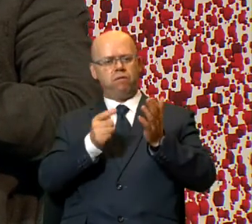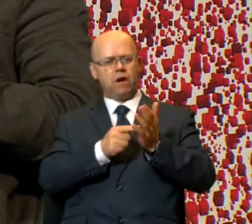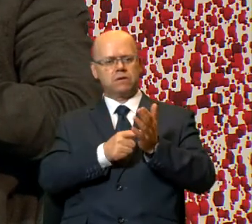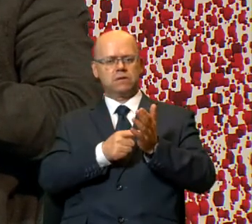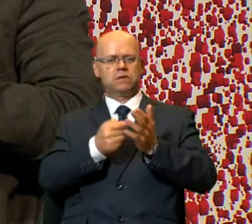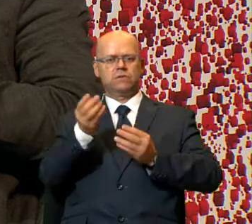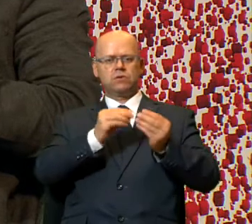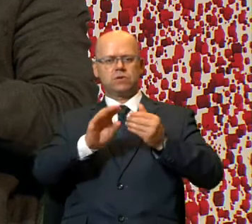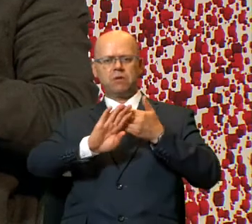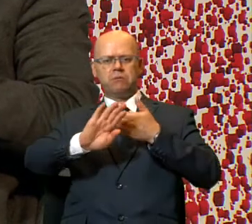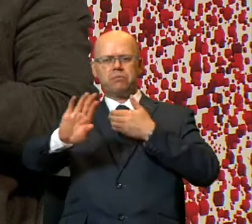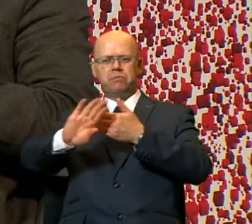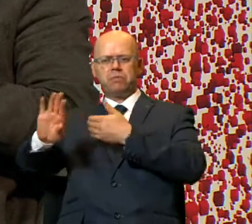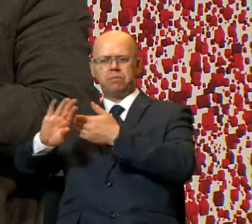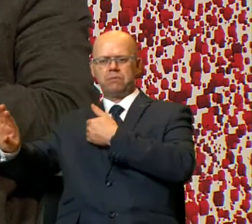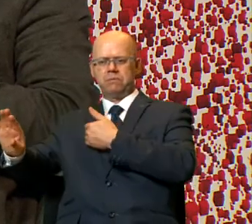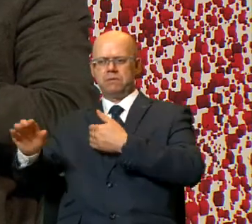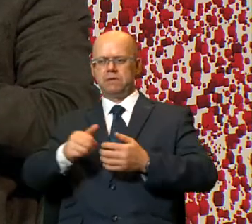wyobcowania,